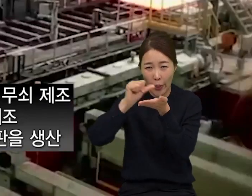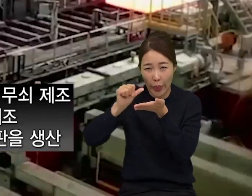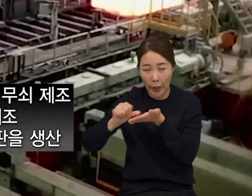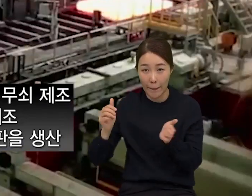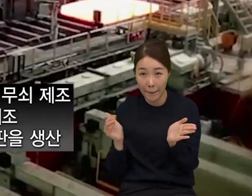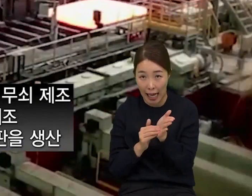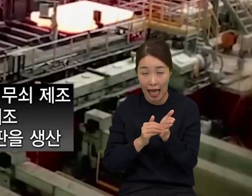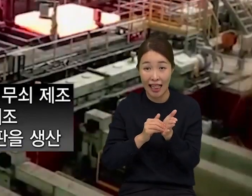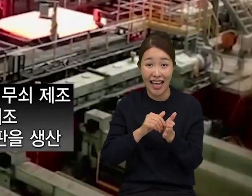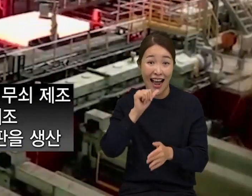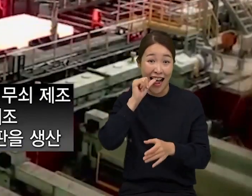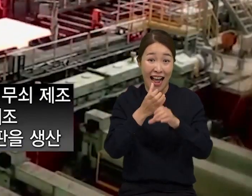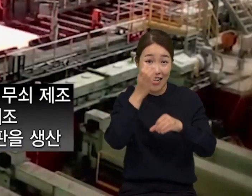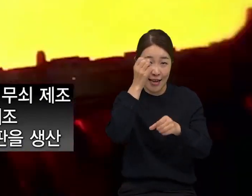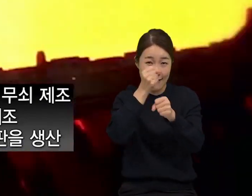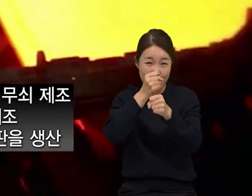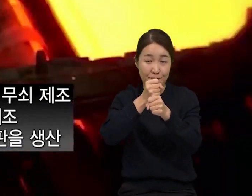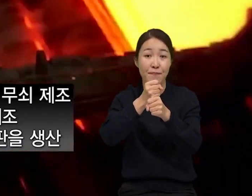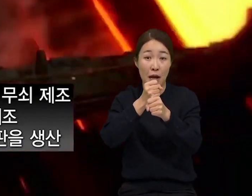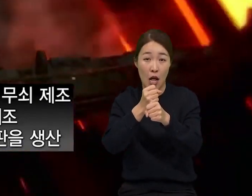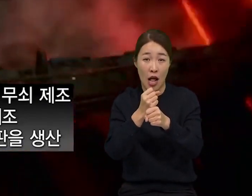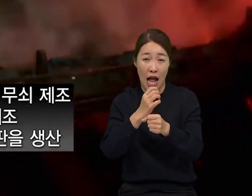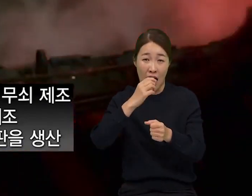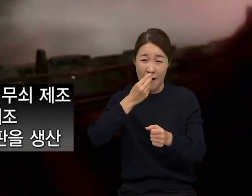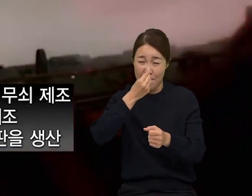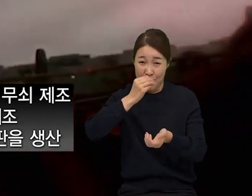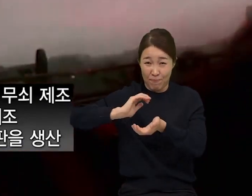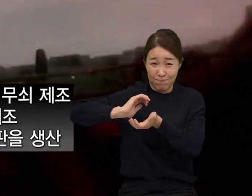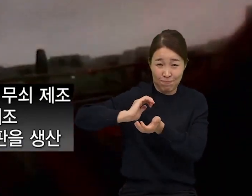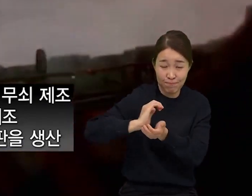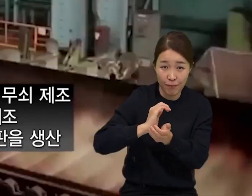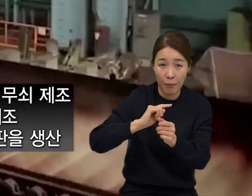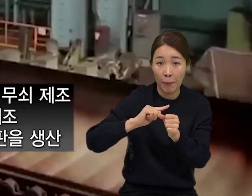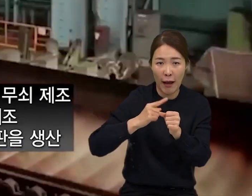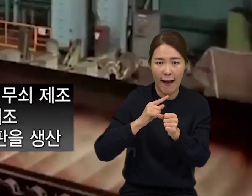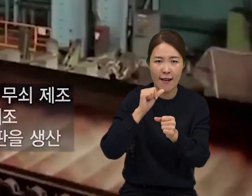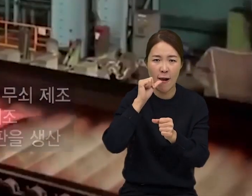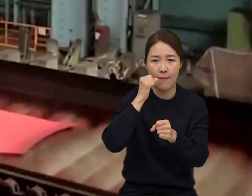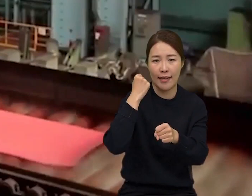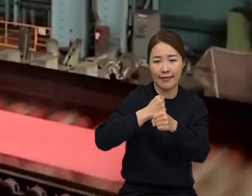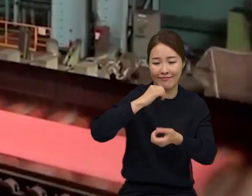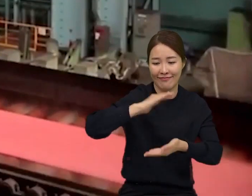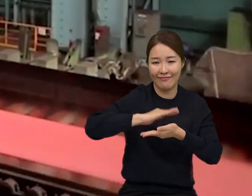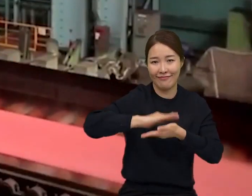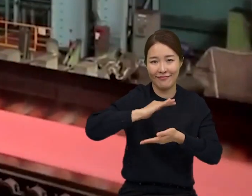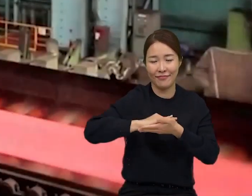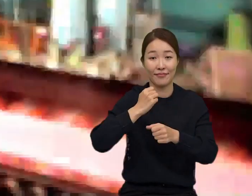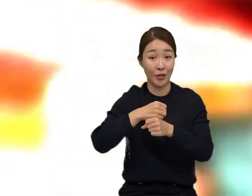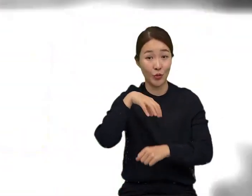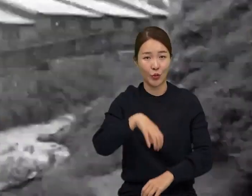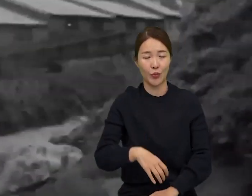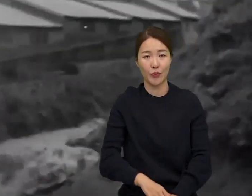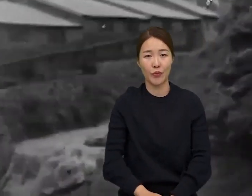만든 다음 높은 압력을 가해 여러 용도의 철판을 생산하는 곳이다.